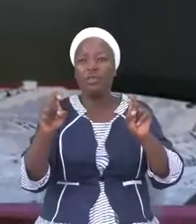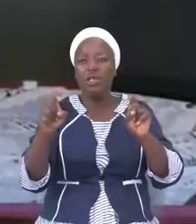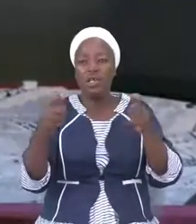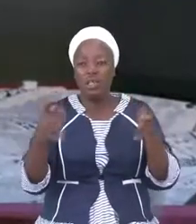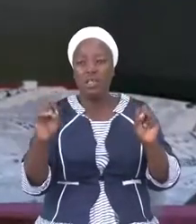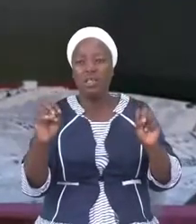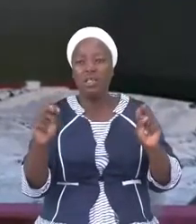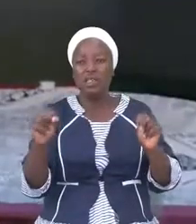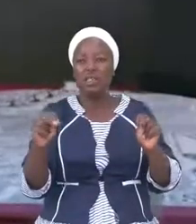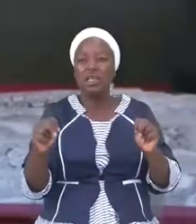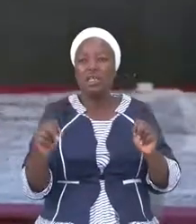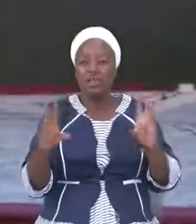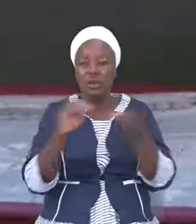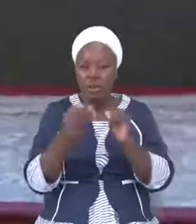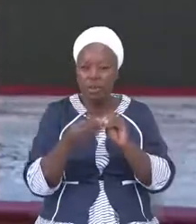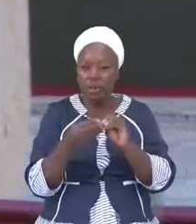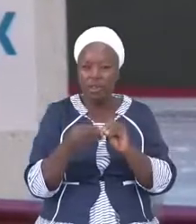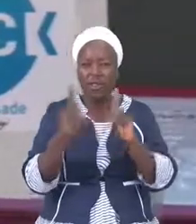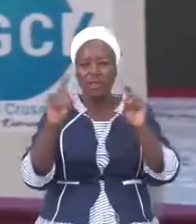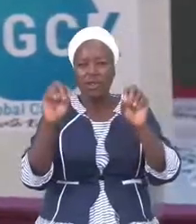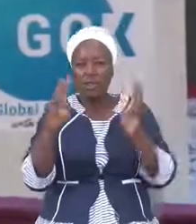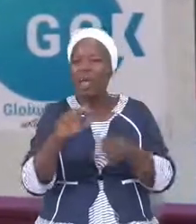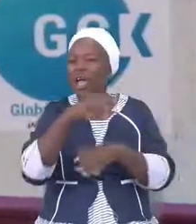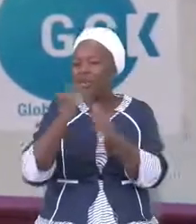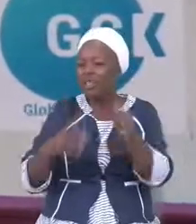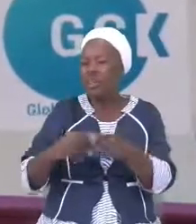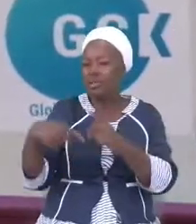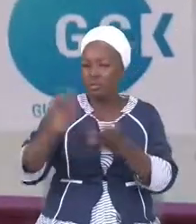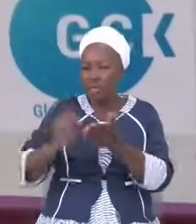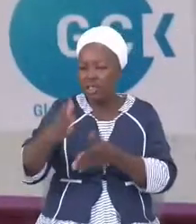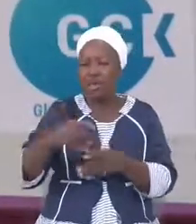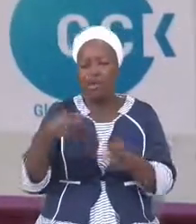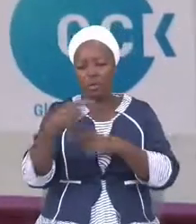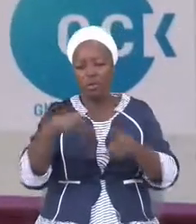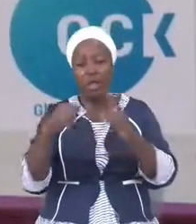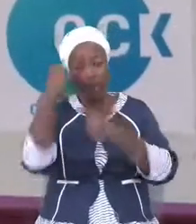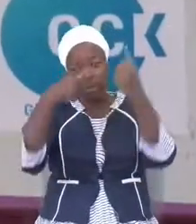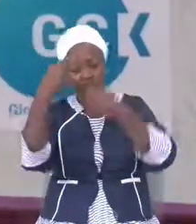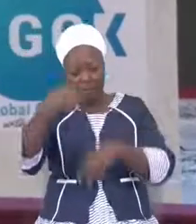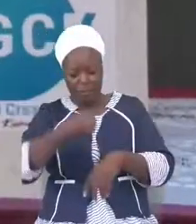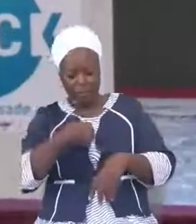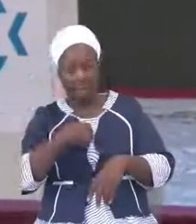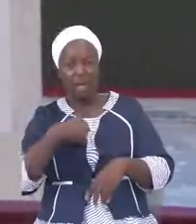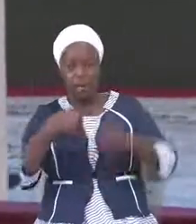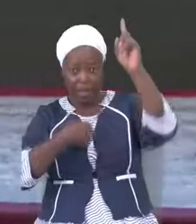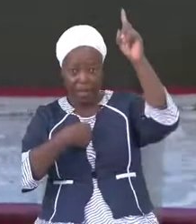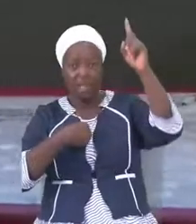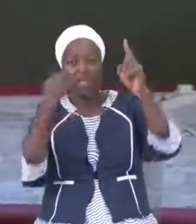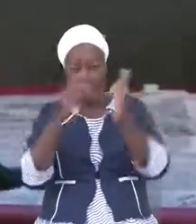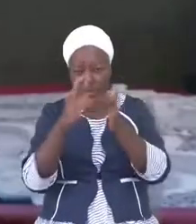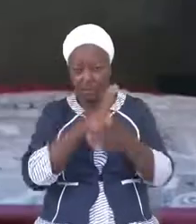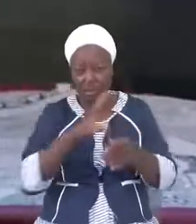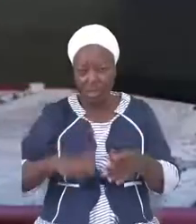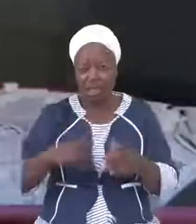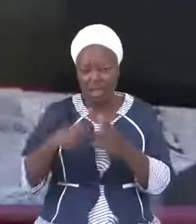de Moïse, Exode, Genèse, Exode, Lévitique, Nombre, Deutéronome, tout est écrit de